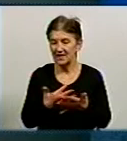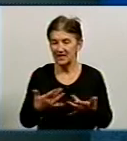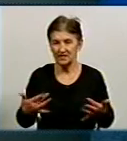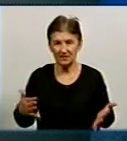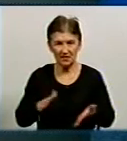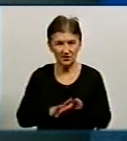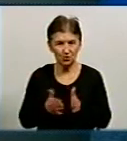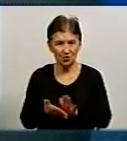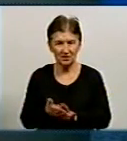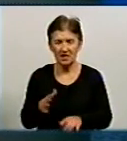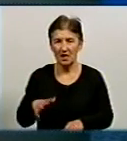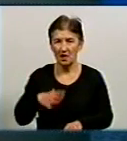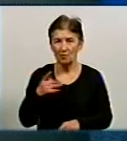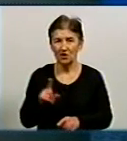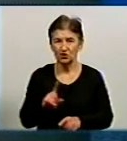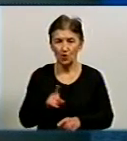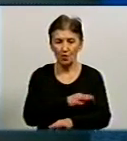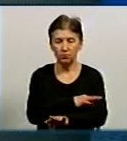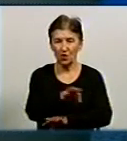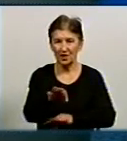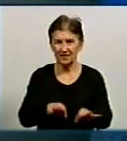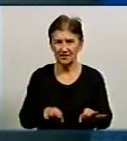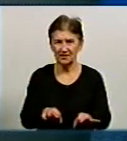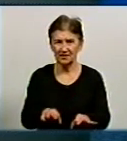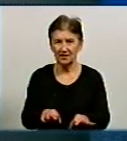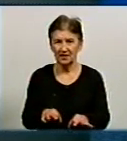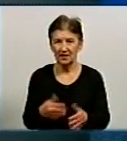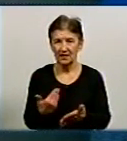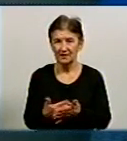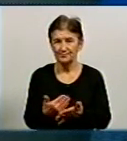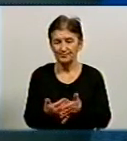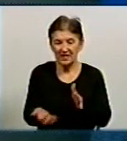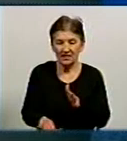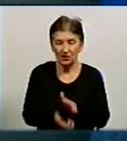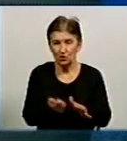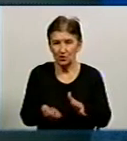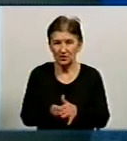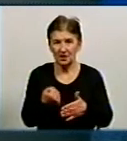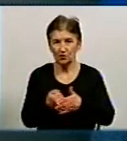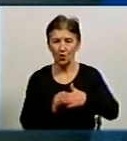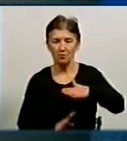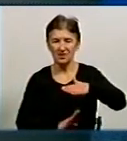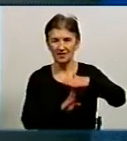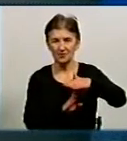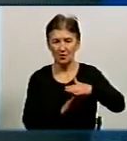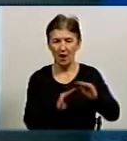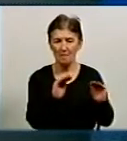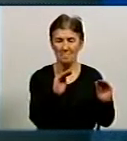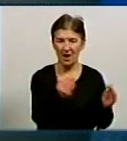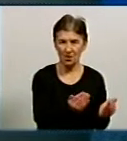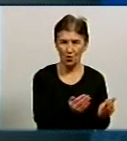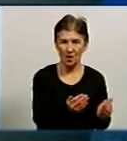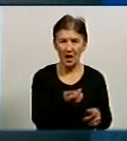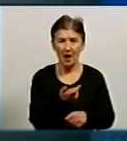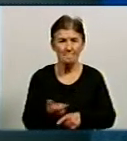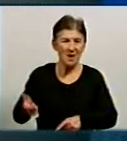Буває так, що проєкт не дотягує до, наприклад, планки малого проєкту.